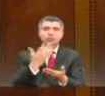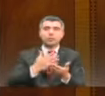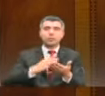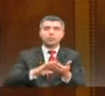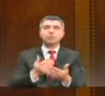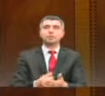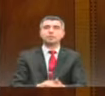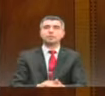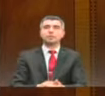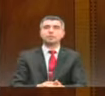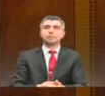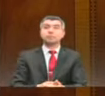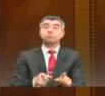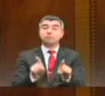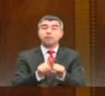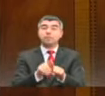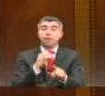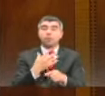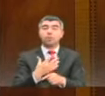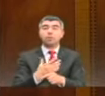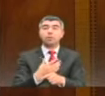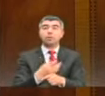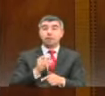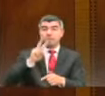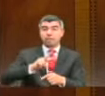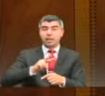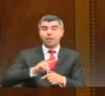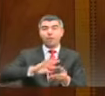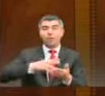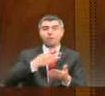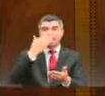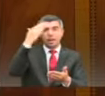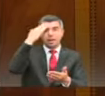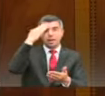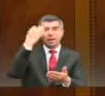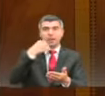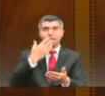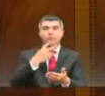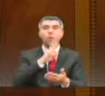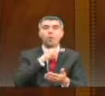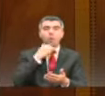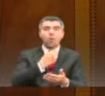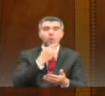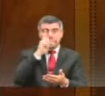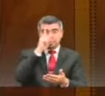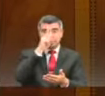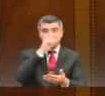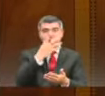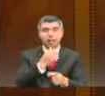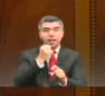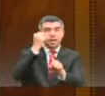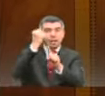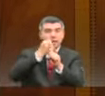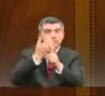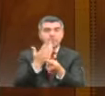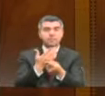المهني يعتبر أيضاً أحد التحديات الكبرى التي تعتزم الحكومة مواجهتها